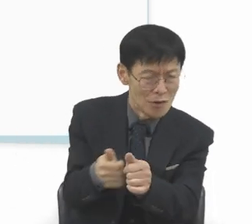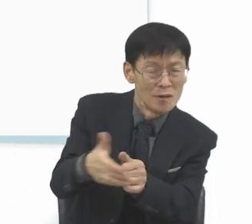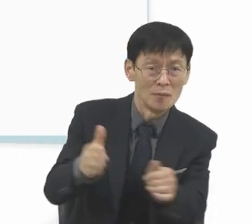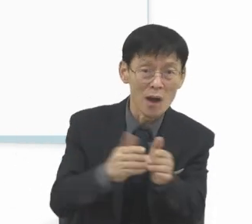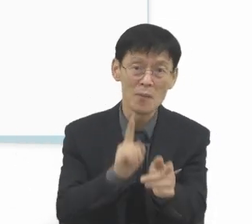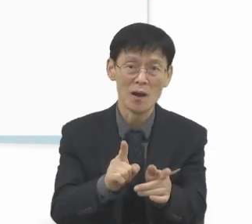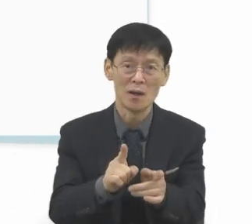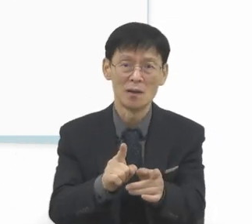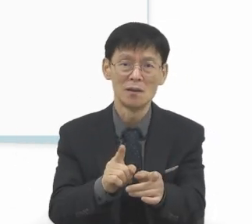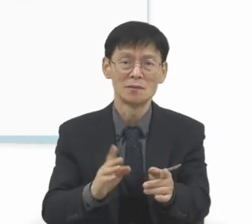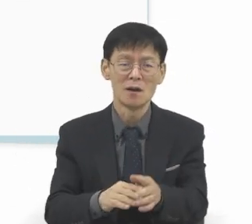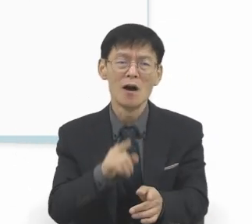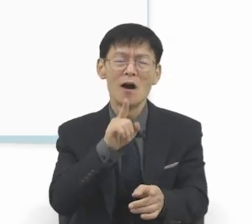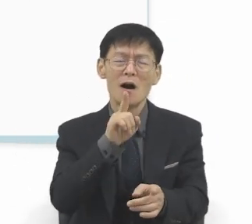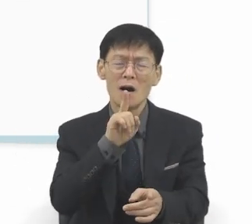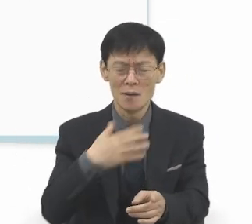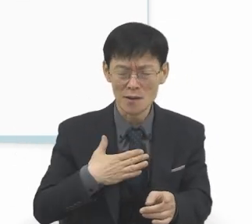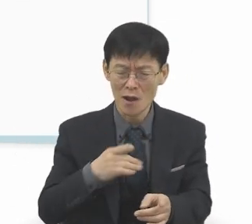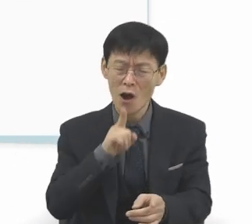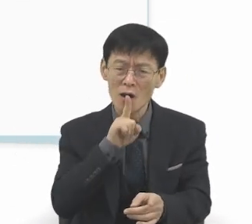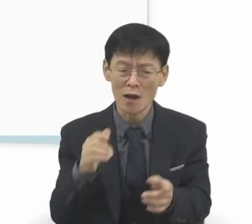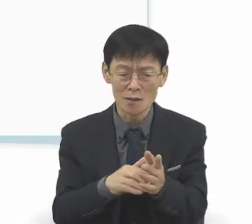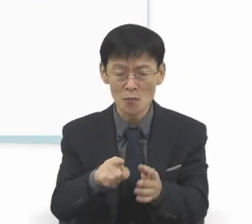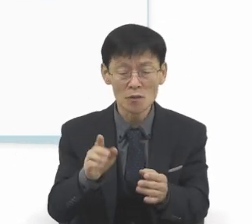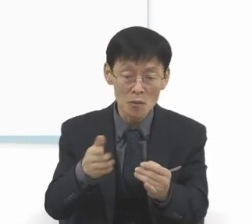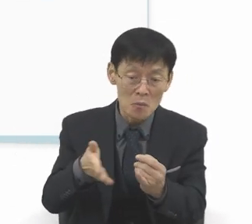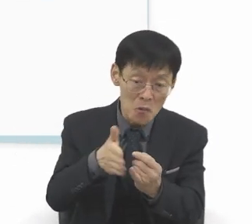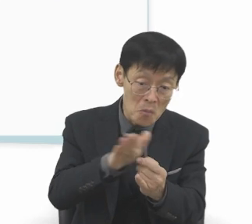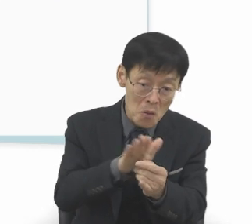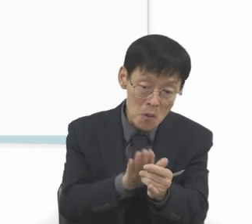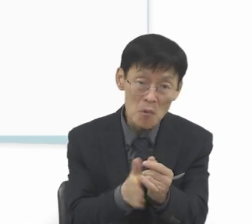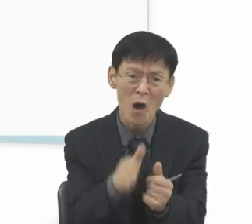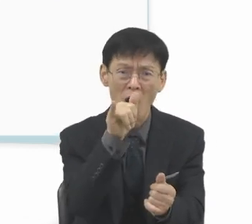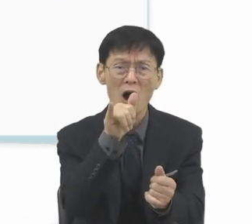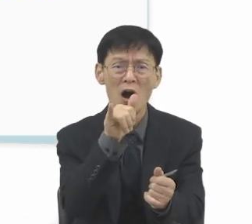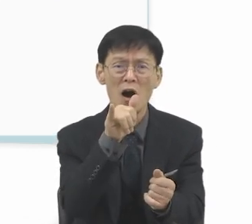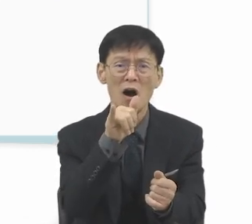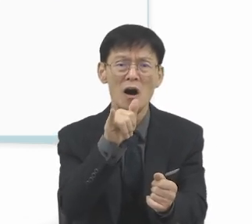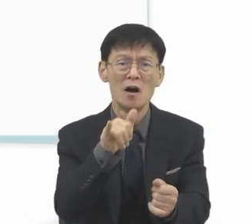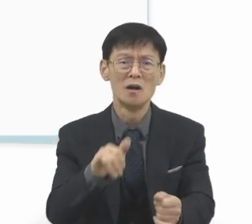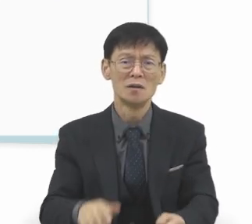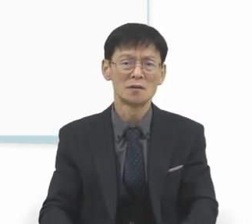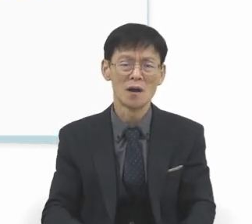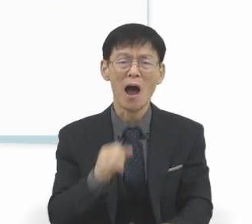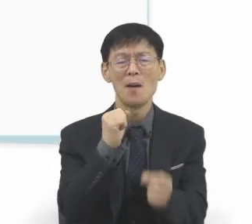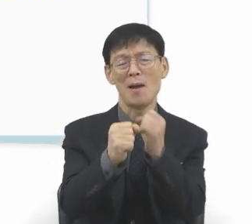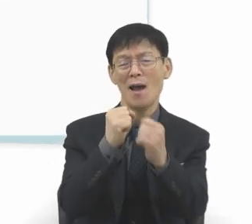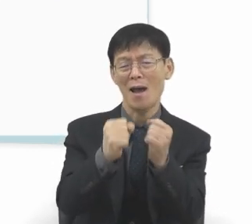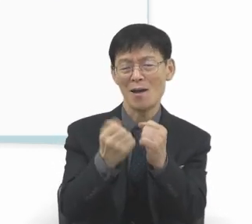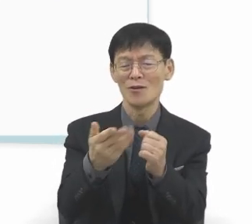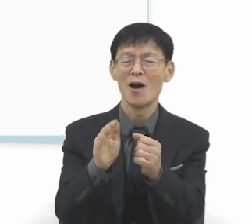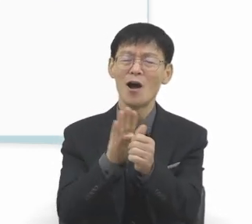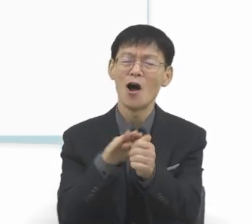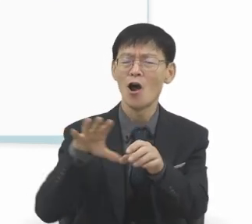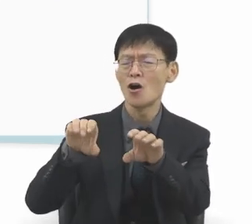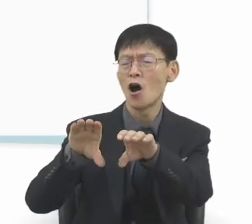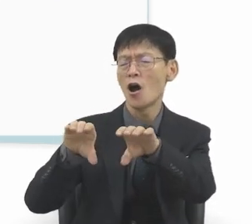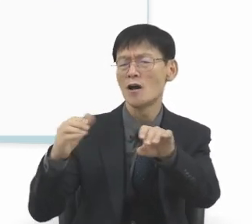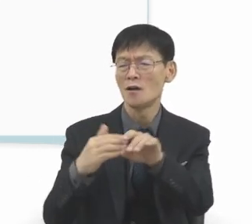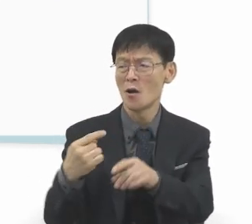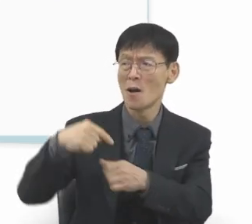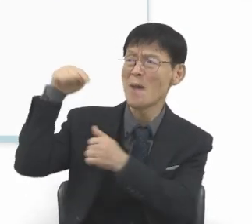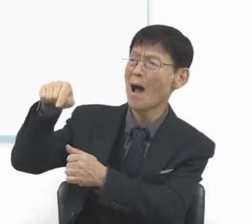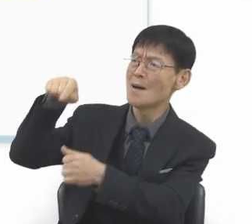접촉하는 행동, 가슴, 엉덩이 등 몸의 특정 부위를 만지는 행동, 안마나 몸을